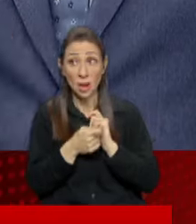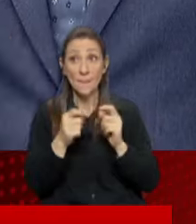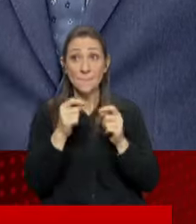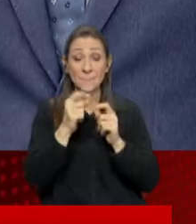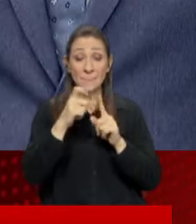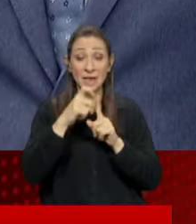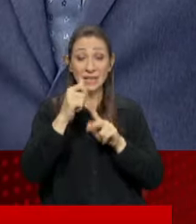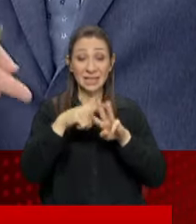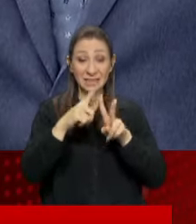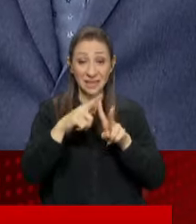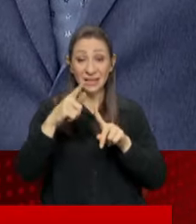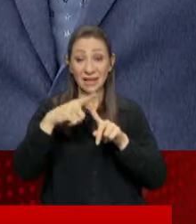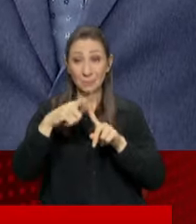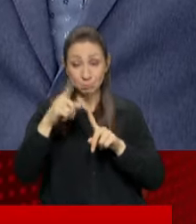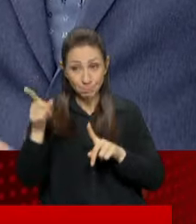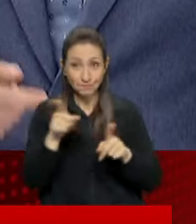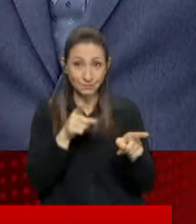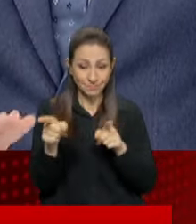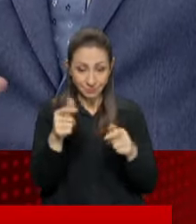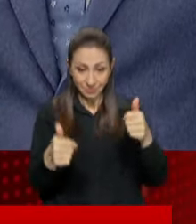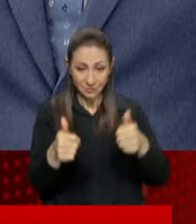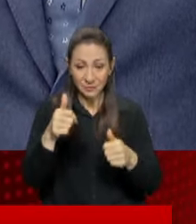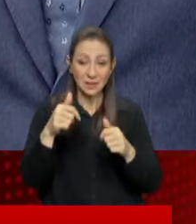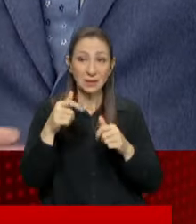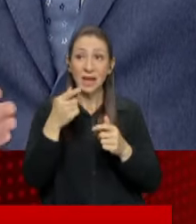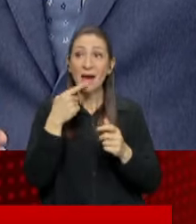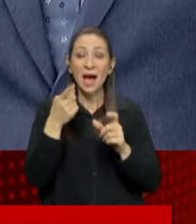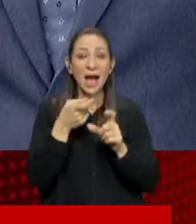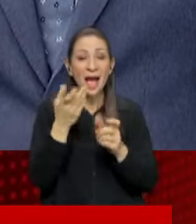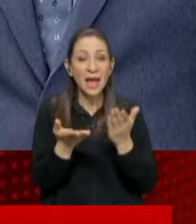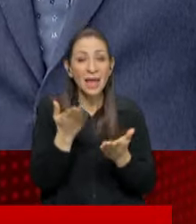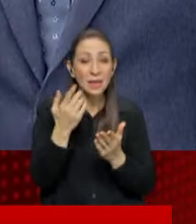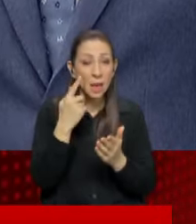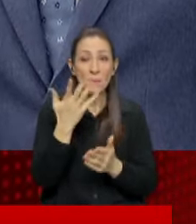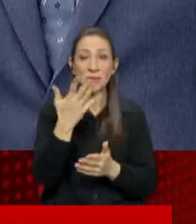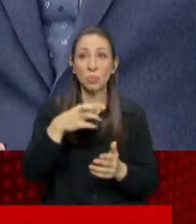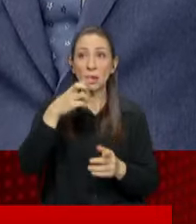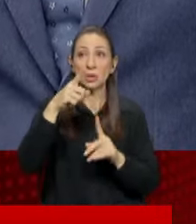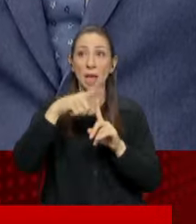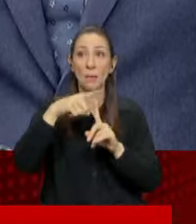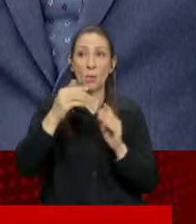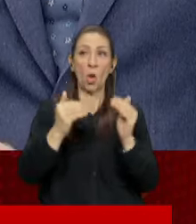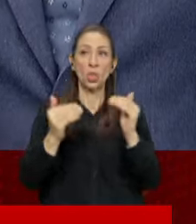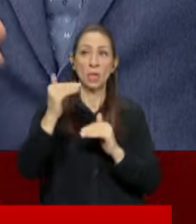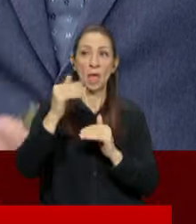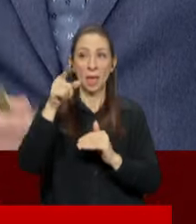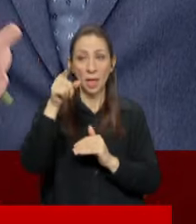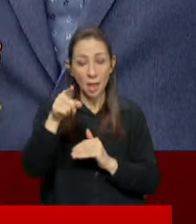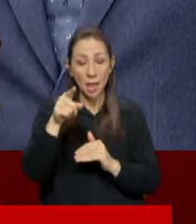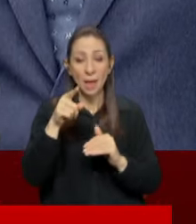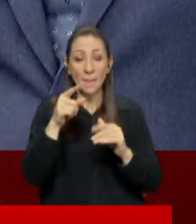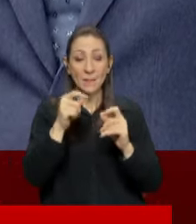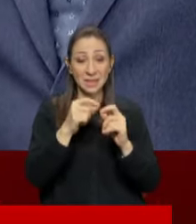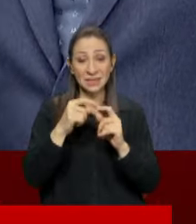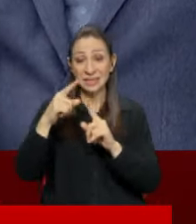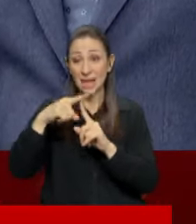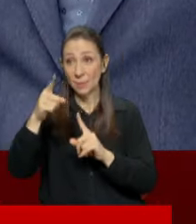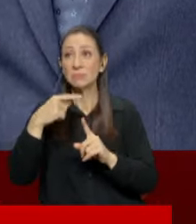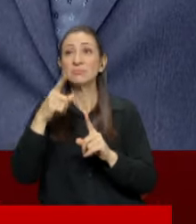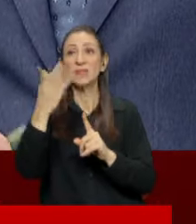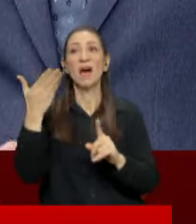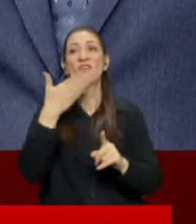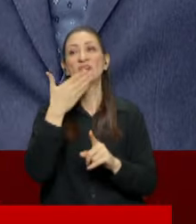Biden-Trump yarışında New York Times'ın da zaten paylaştığı anket bilgisi o yönde. 5 puan Trump önde diye paylaşmıştı. Biden-Trump yarışında ben